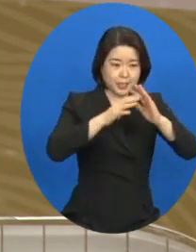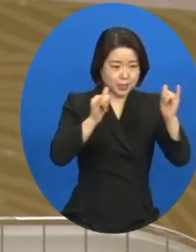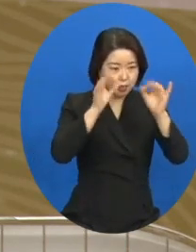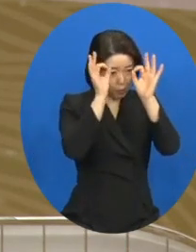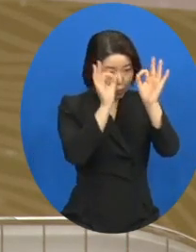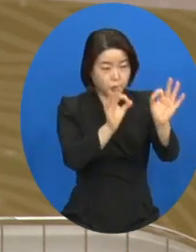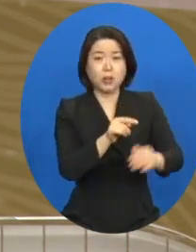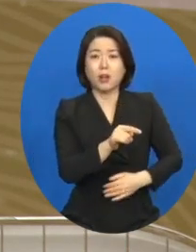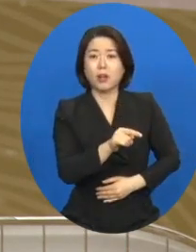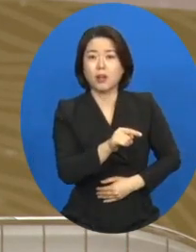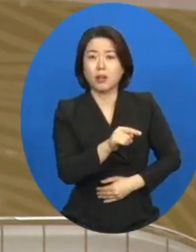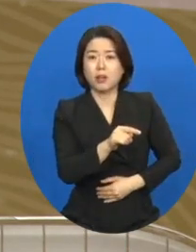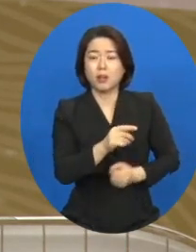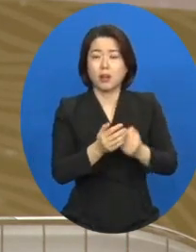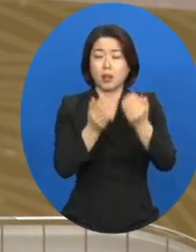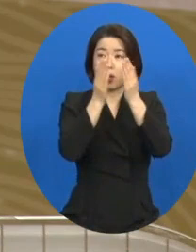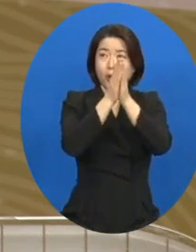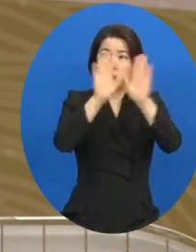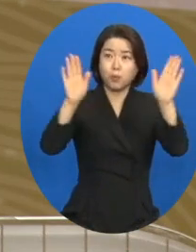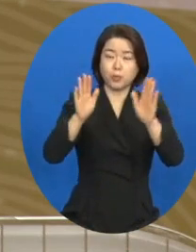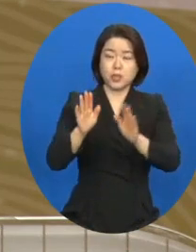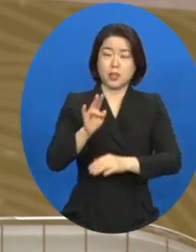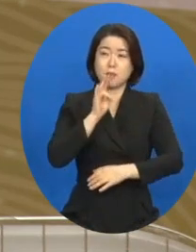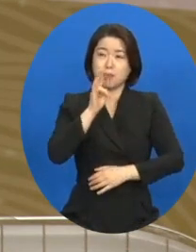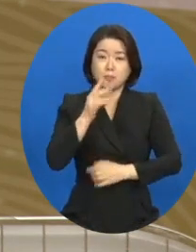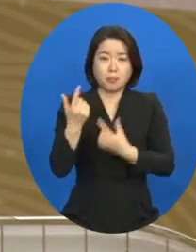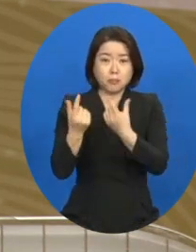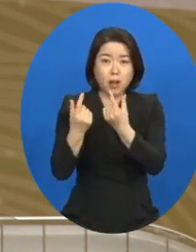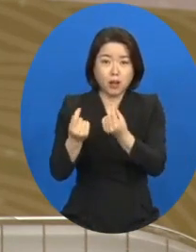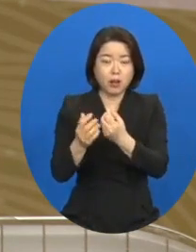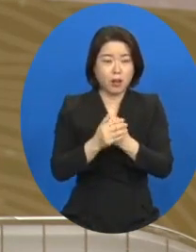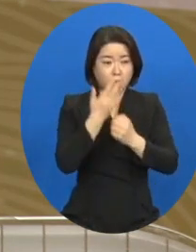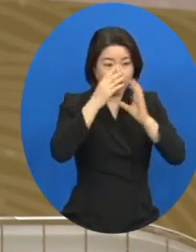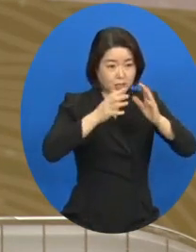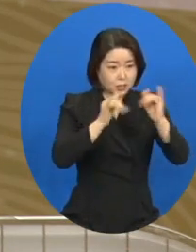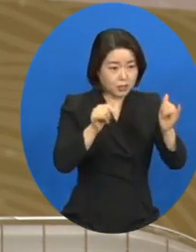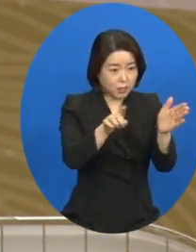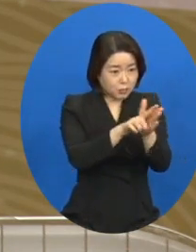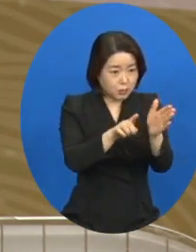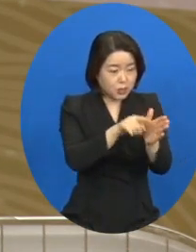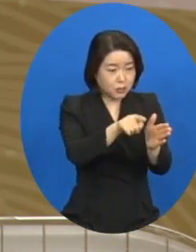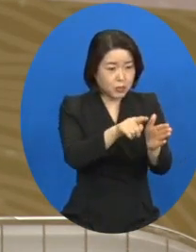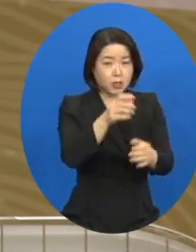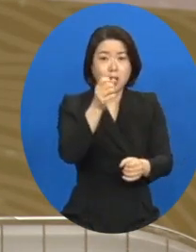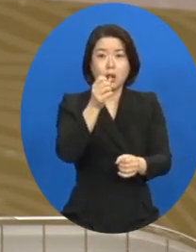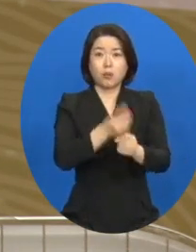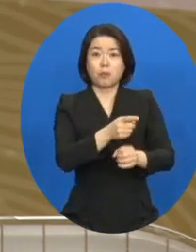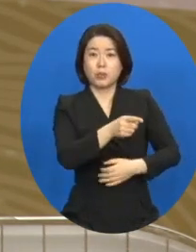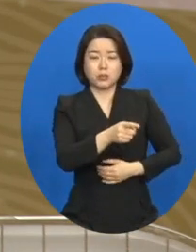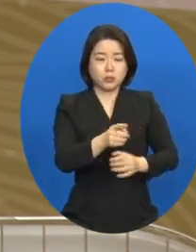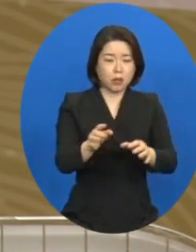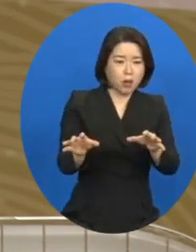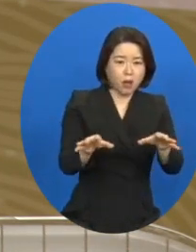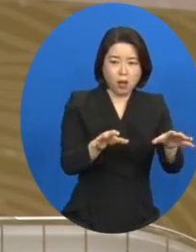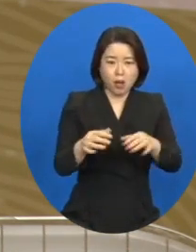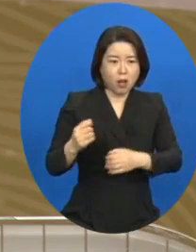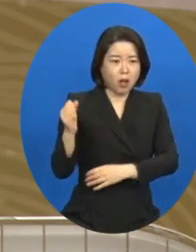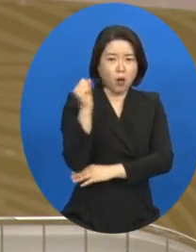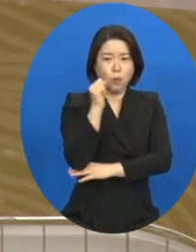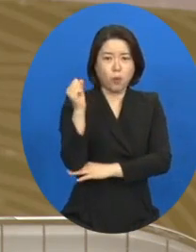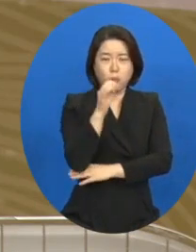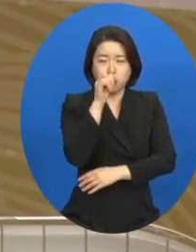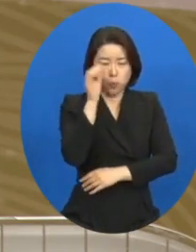보니까 모세의 예언대로 이스라엘 백성들의 신앙이 벌써 뭐 흔들리는 것을 보아요.